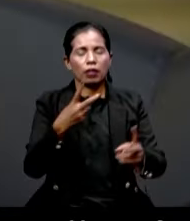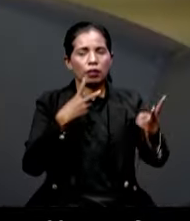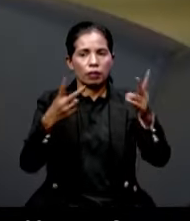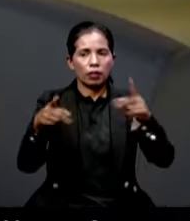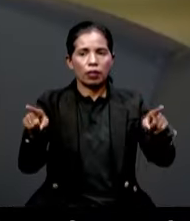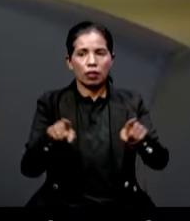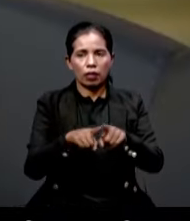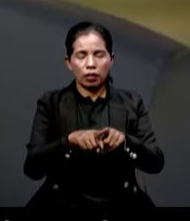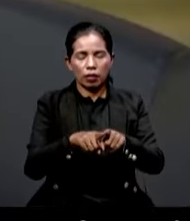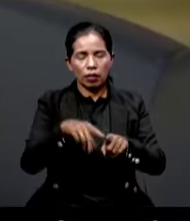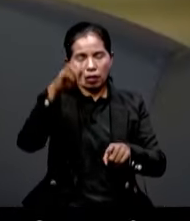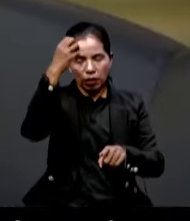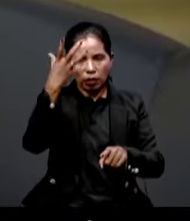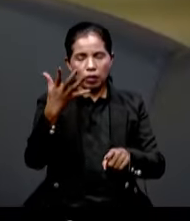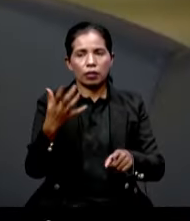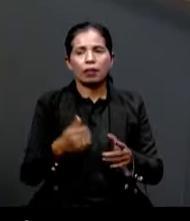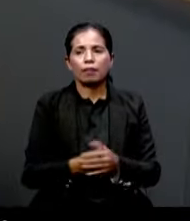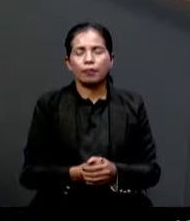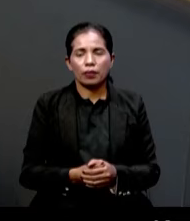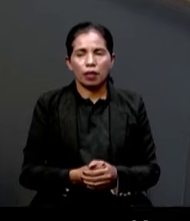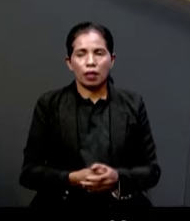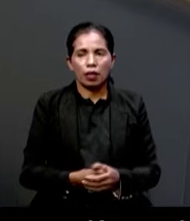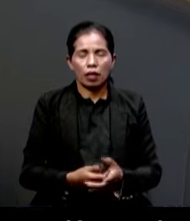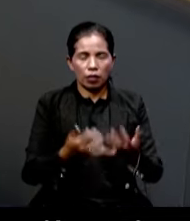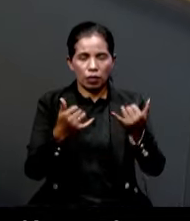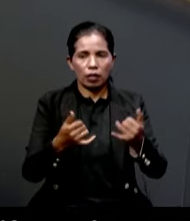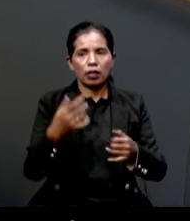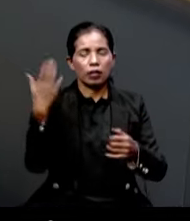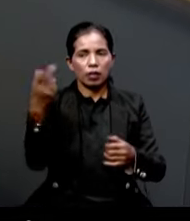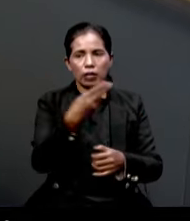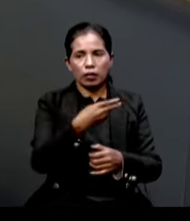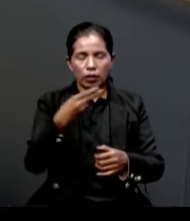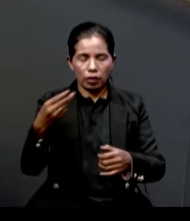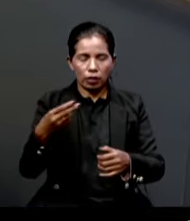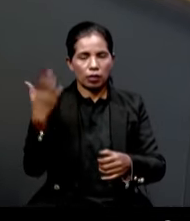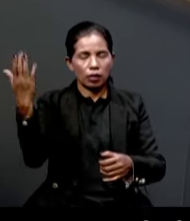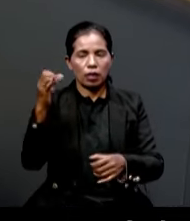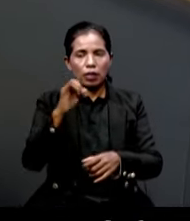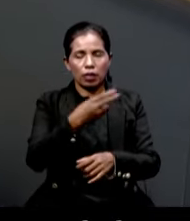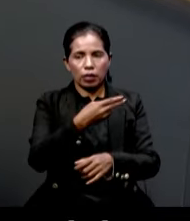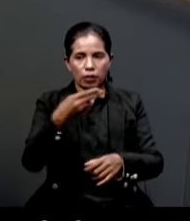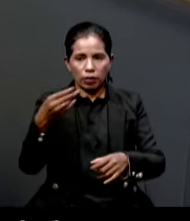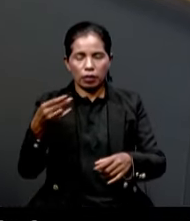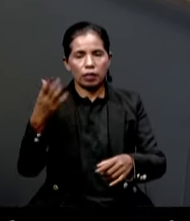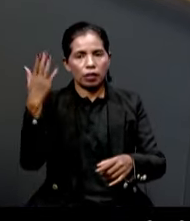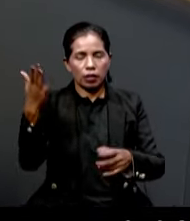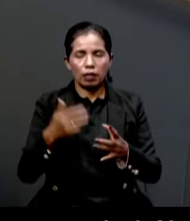ne hanesan milagre ida. Berada sekarang ada di Indonesia, pusatnya ada di Indonesia di